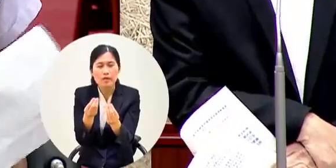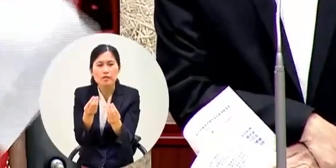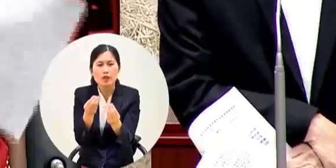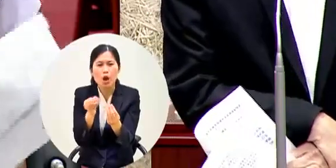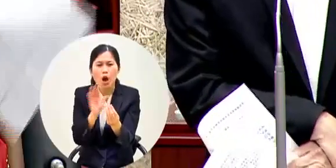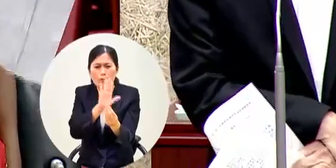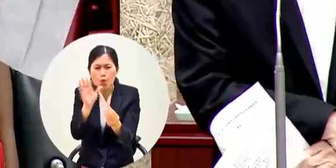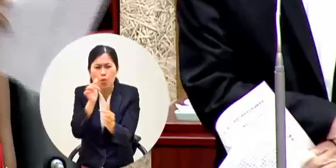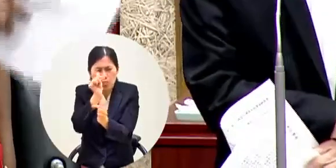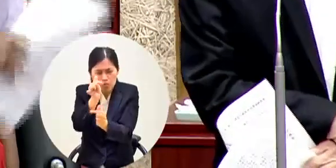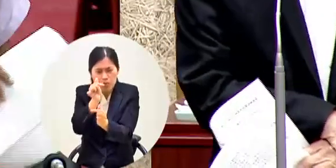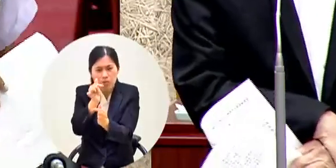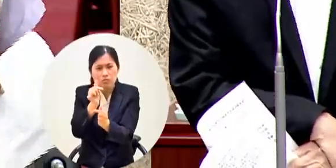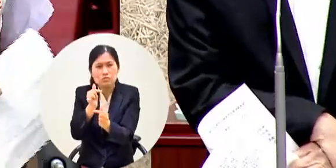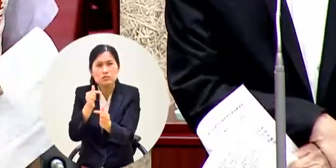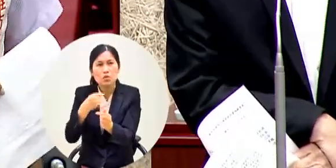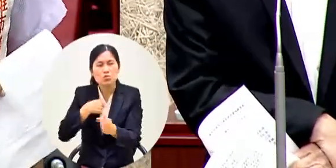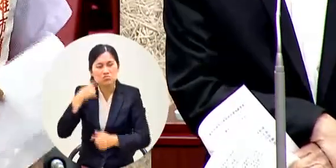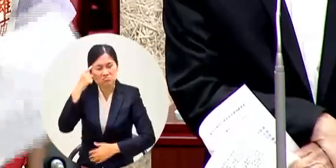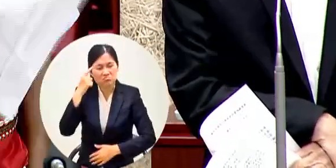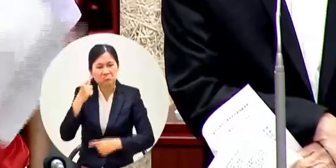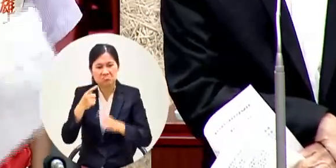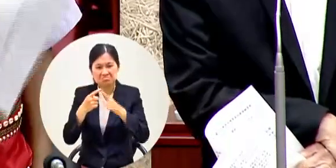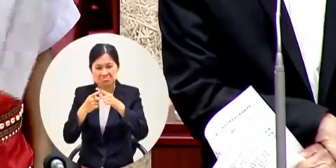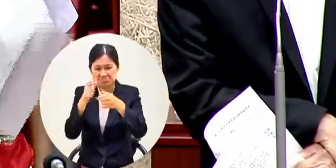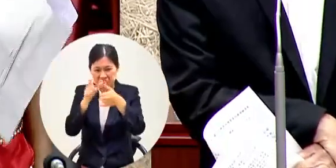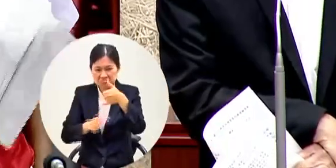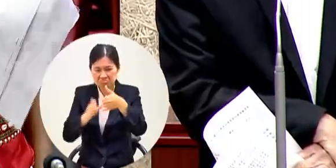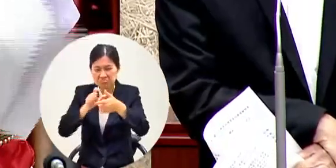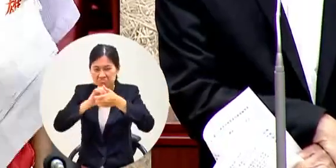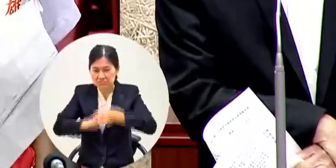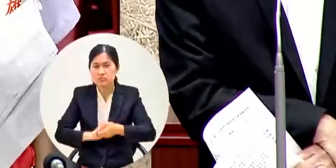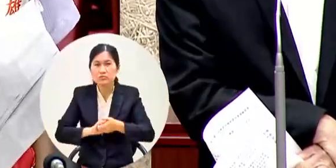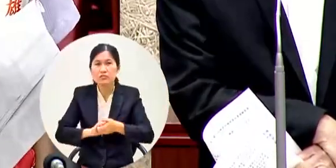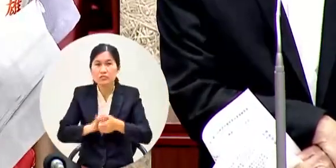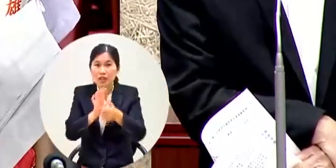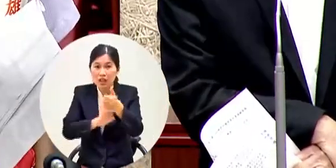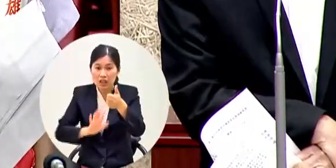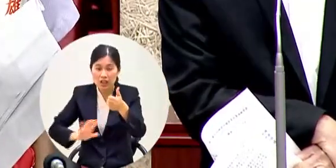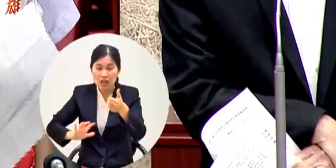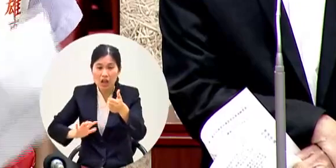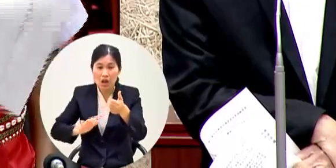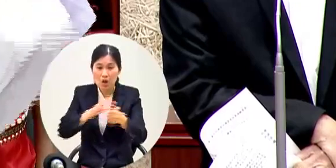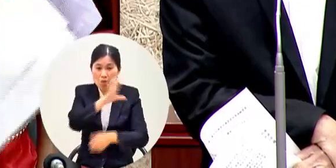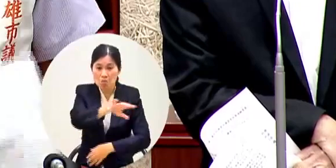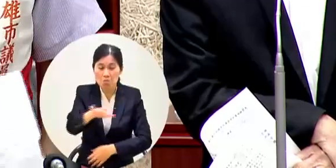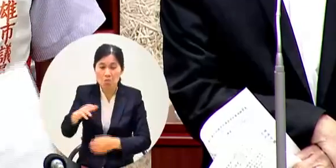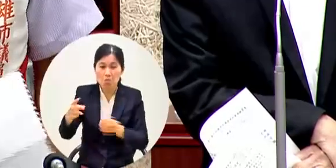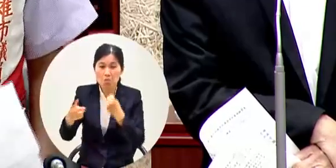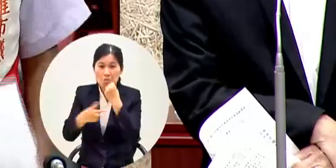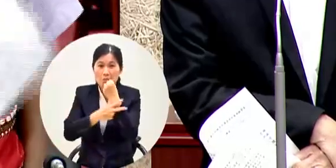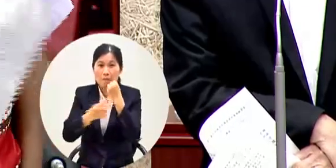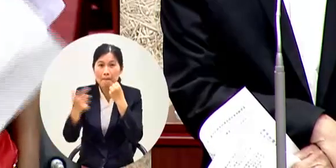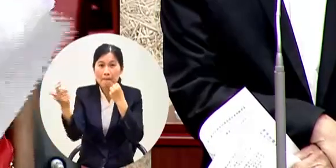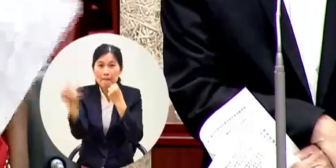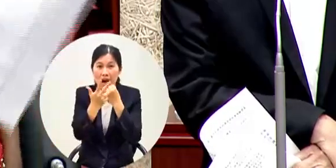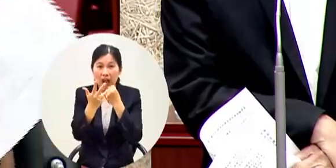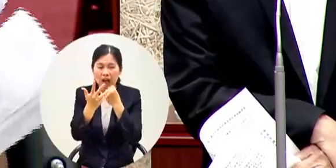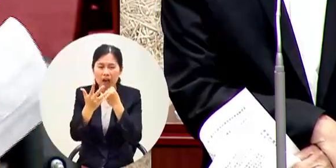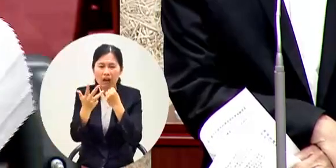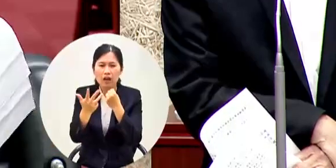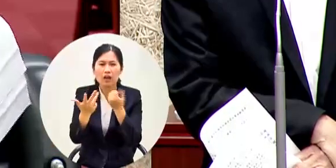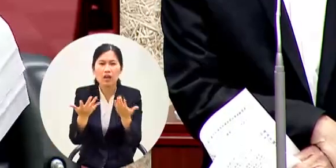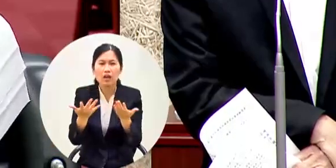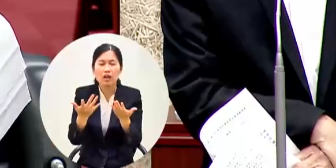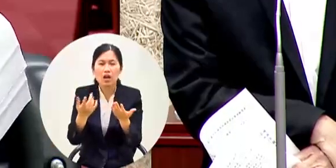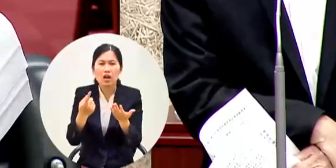但是核定它是属于丘块不完整，这个名词丘